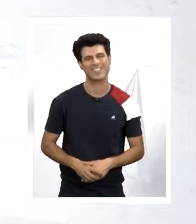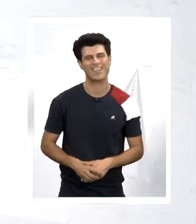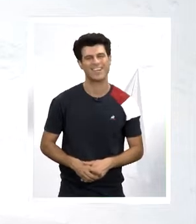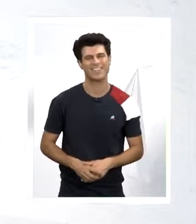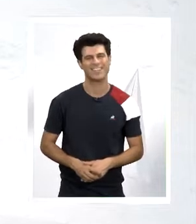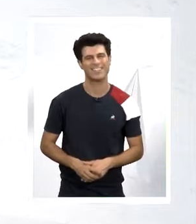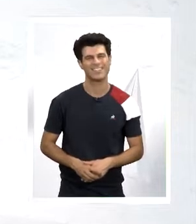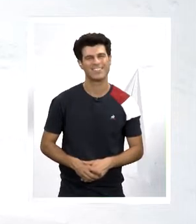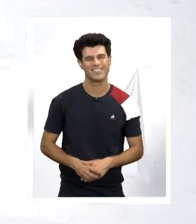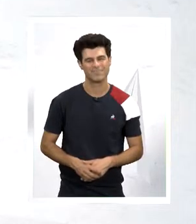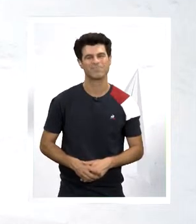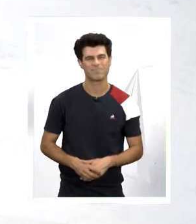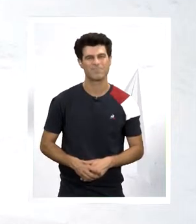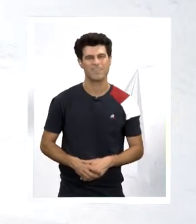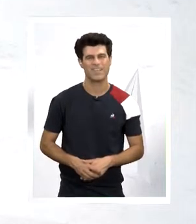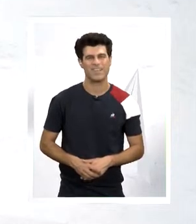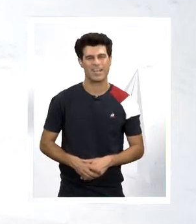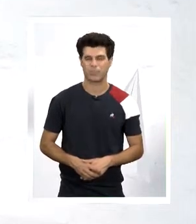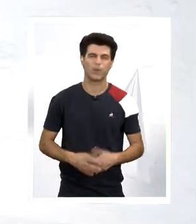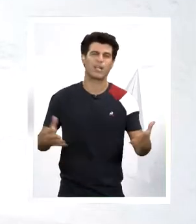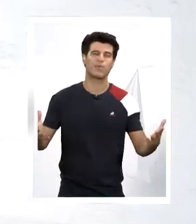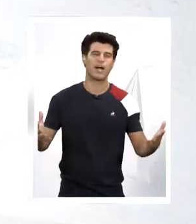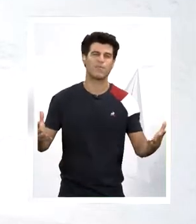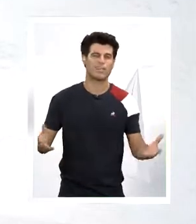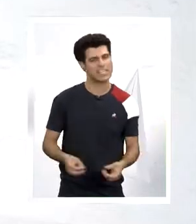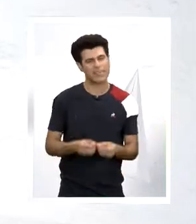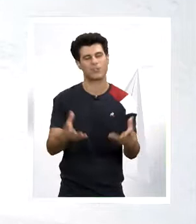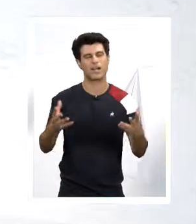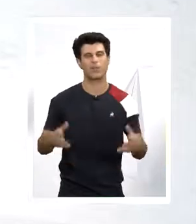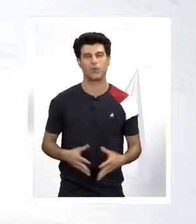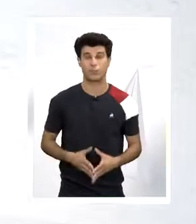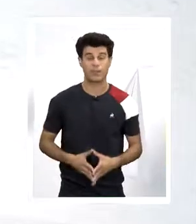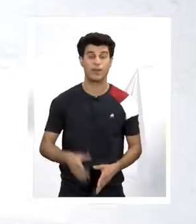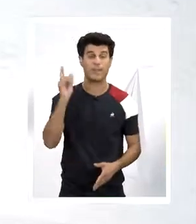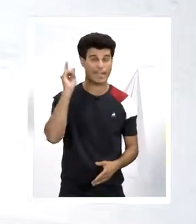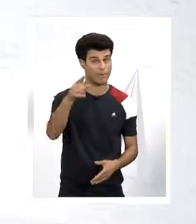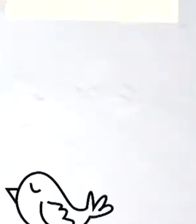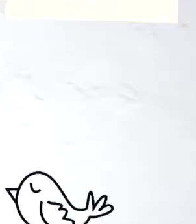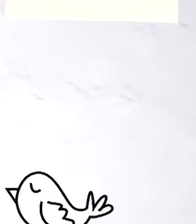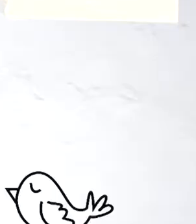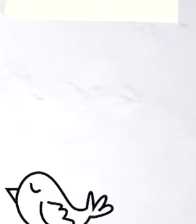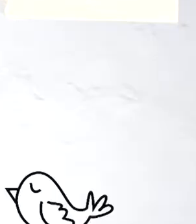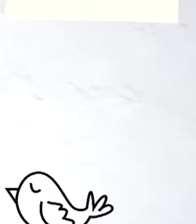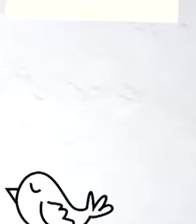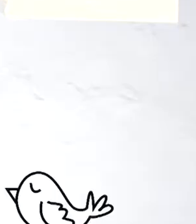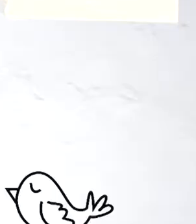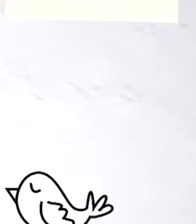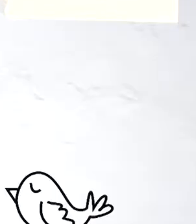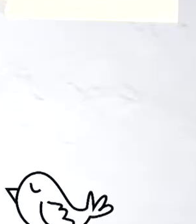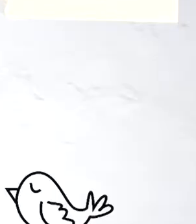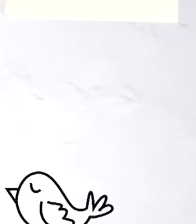בריאות, חג שמח. חג שמח. בריאות לכולם. אז בריאות לכולם, ואיזה כיף של רעיונות, ואם גם לכם יש רעיונות ובא